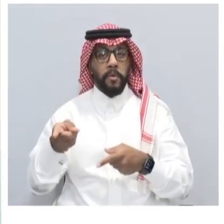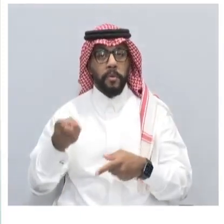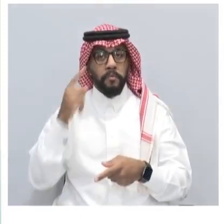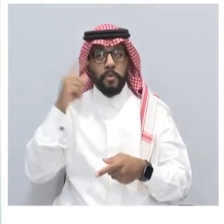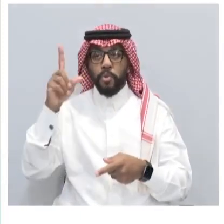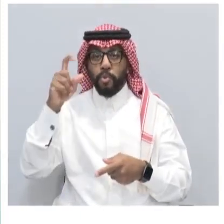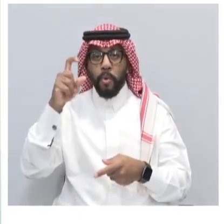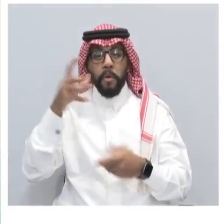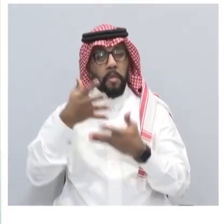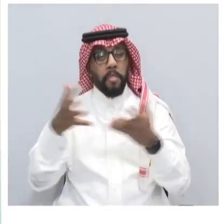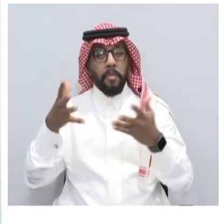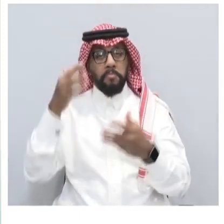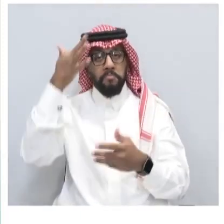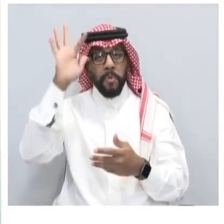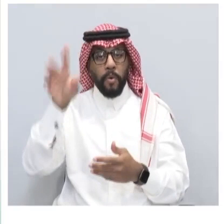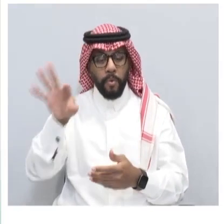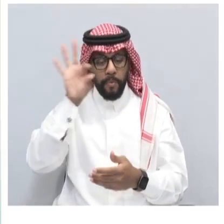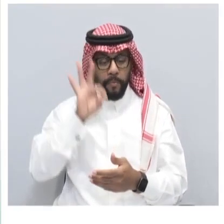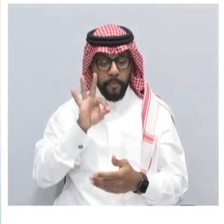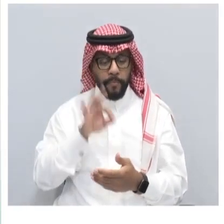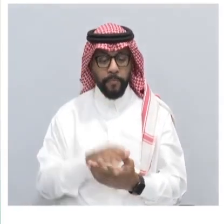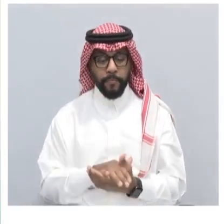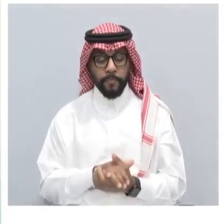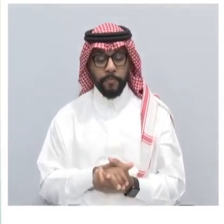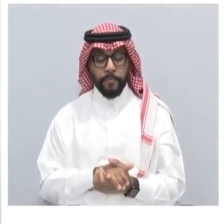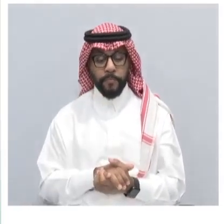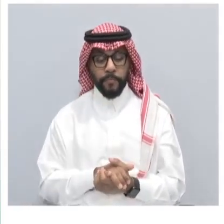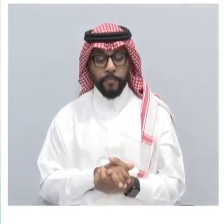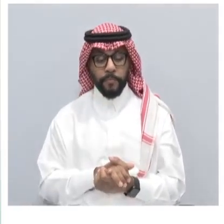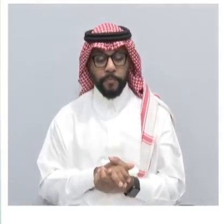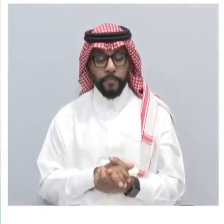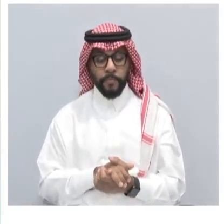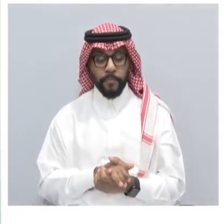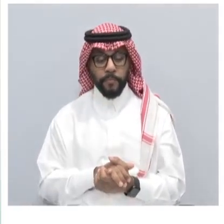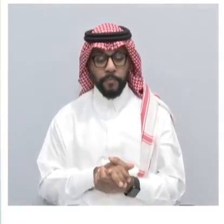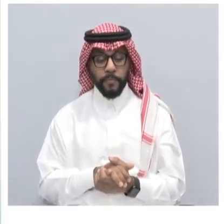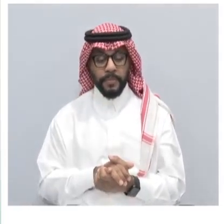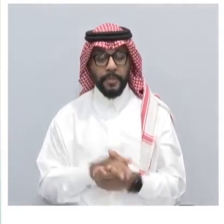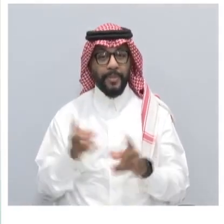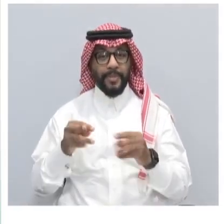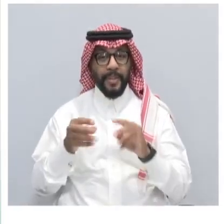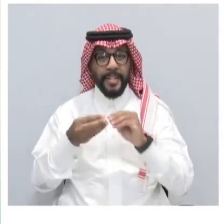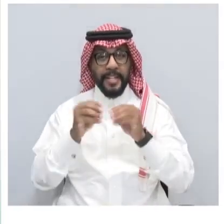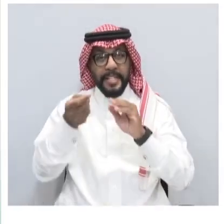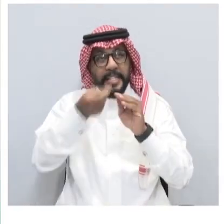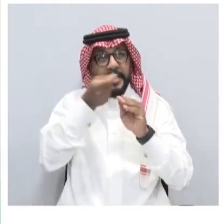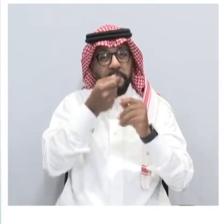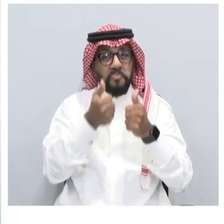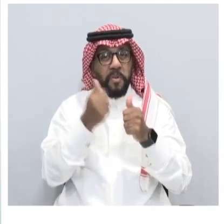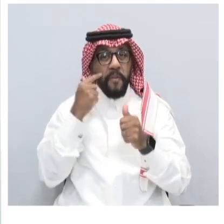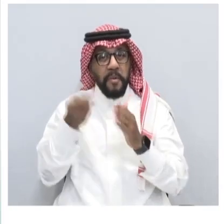فيها مثلا نريد اختيار هذا هذا الرسم ننقر بزر الفار الايسر